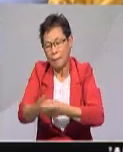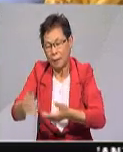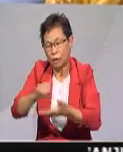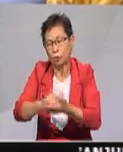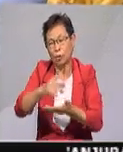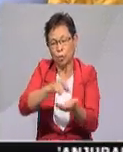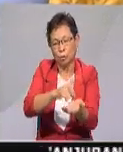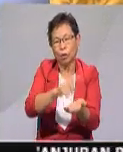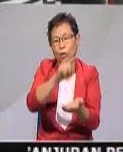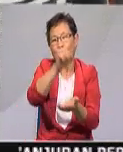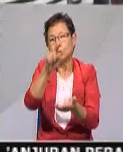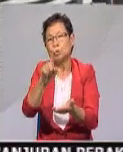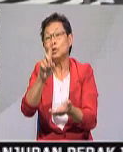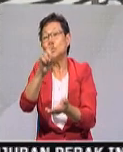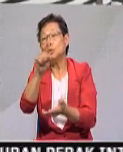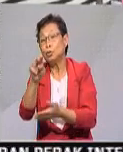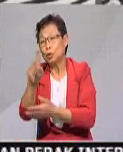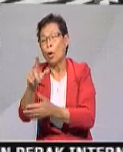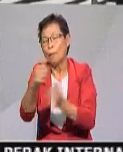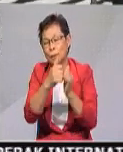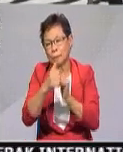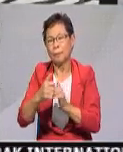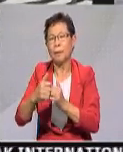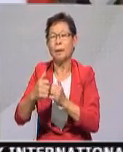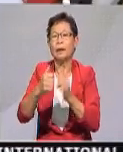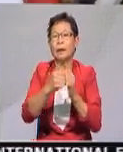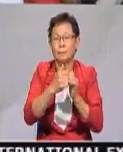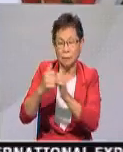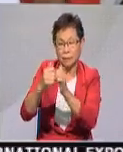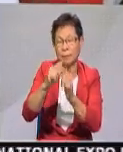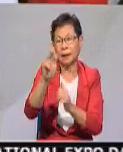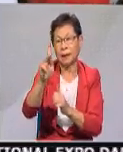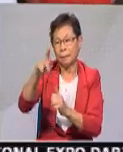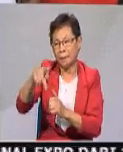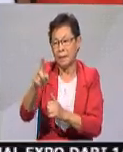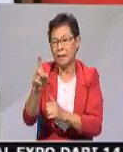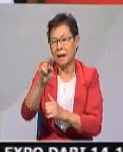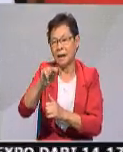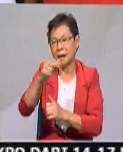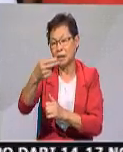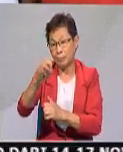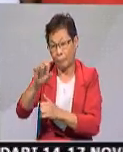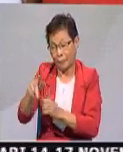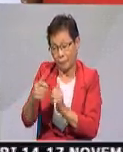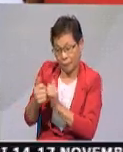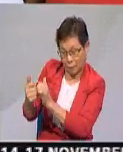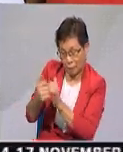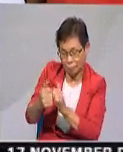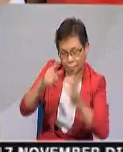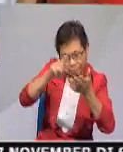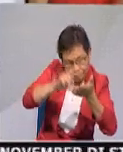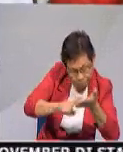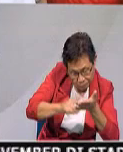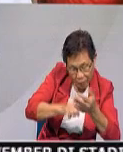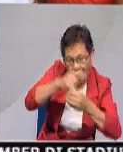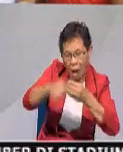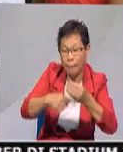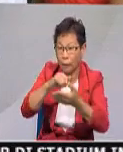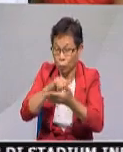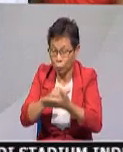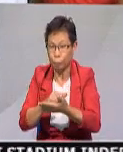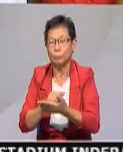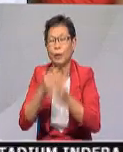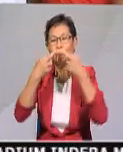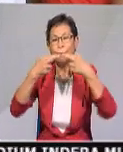Dr. Zulkifli memberitahu pihaknya bersama Kementerian Perdagangan Dalam Negeri dan Hal Ehwal Pengguna akan meneliti perkara tersebut.